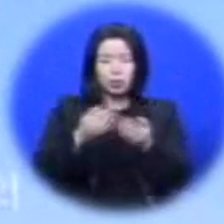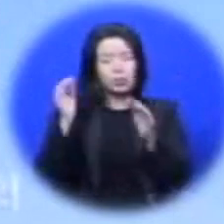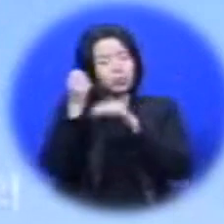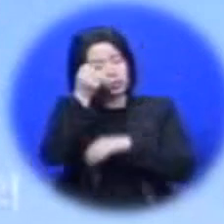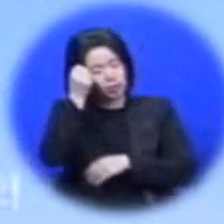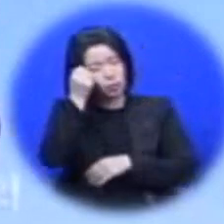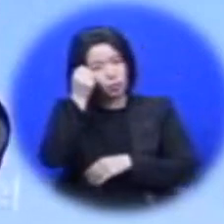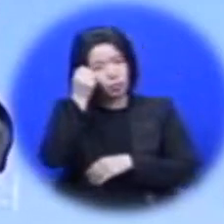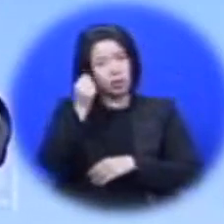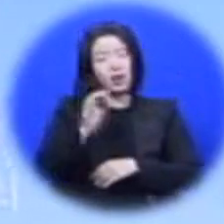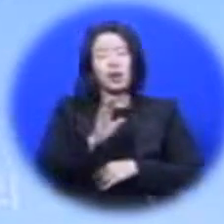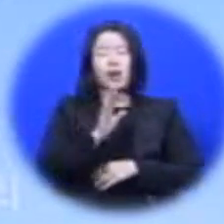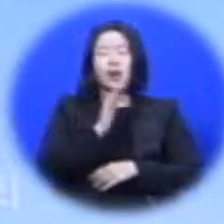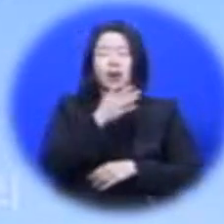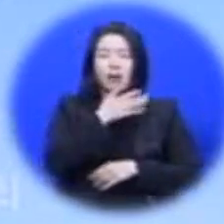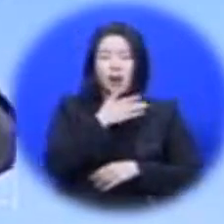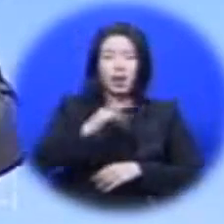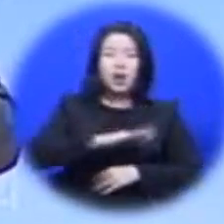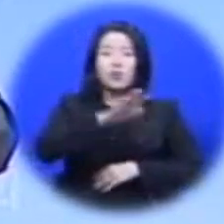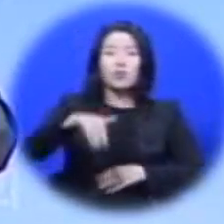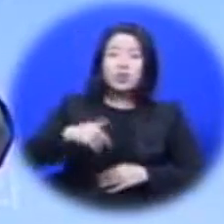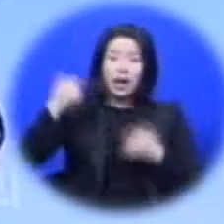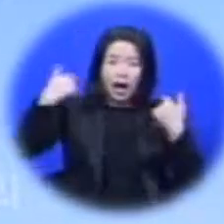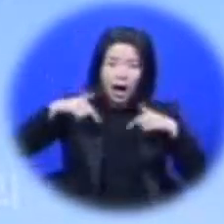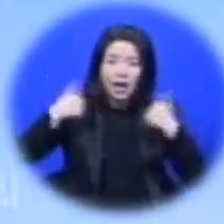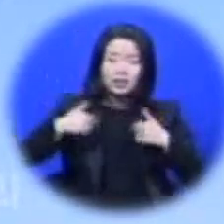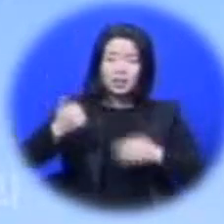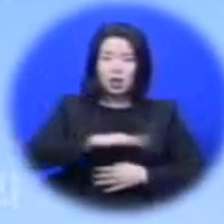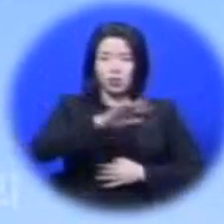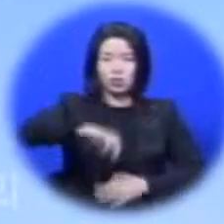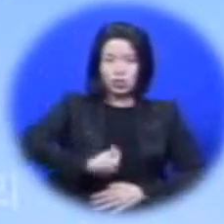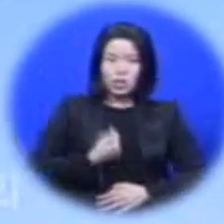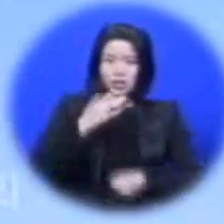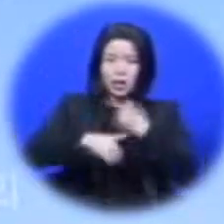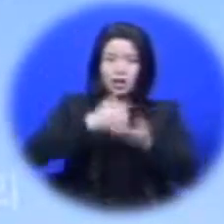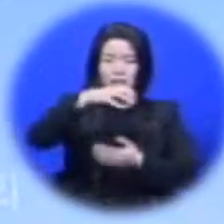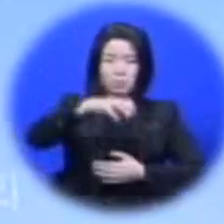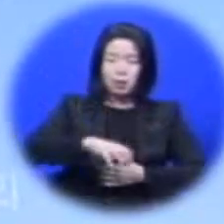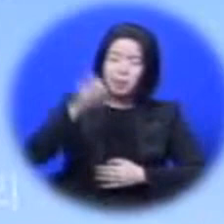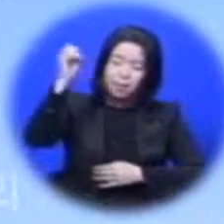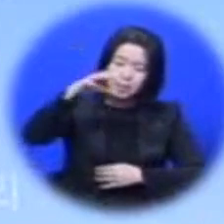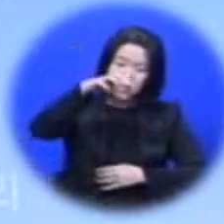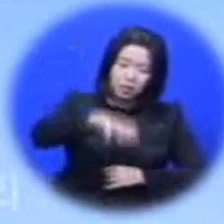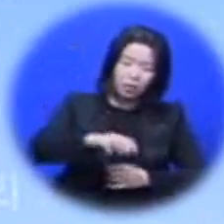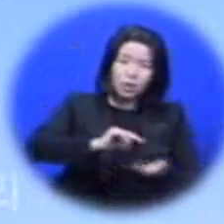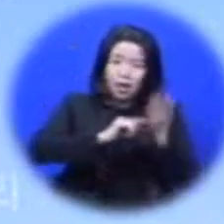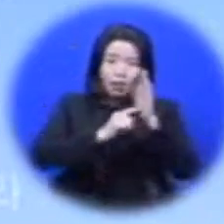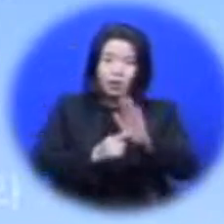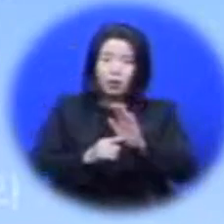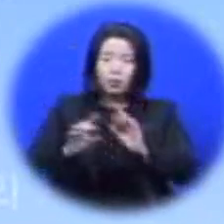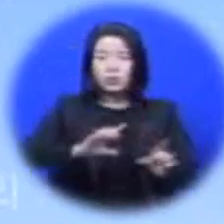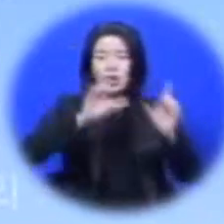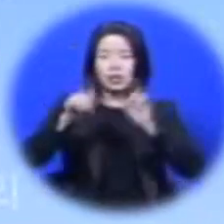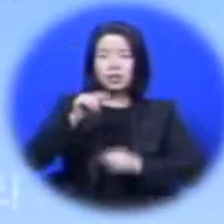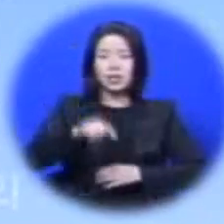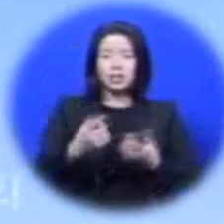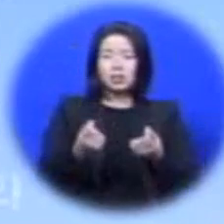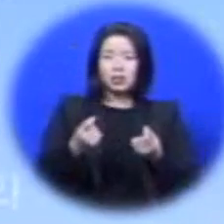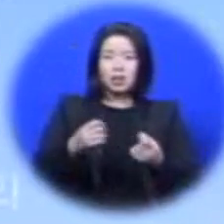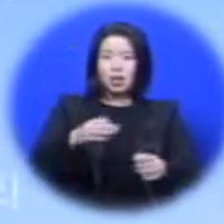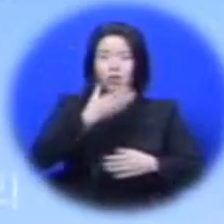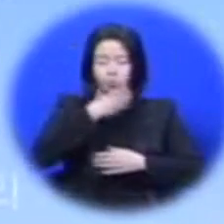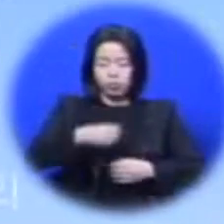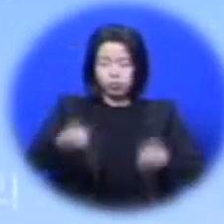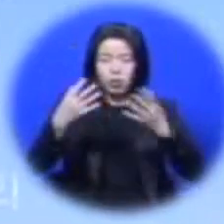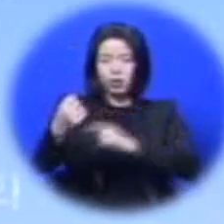아, 우리가 이렇게 늘 우리 자신을 하나님 앞에 다 빛 가운데 내어놓고 사는 게 이렇게 놀라운 축복이고